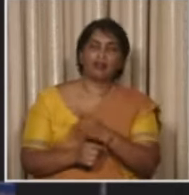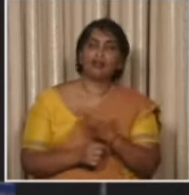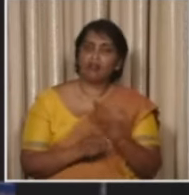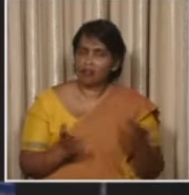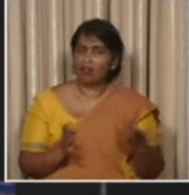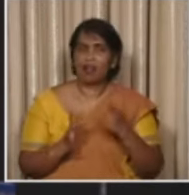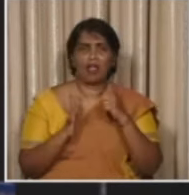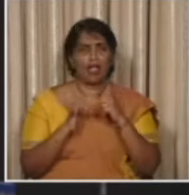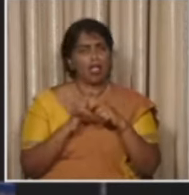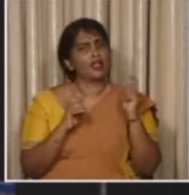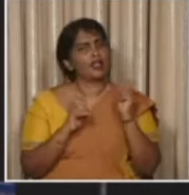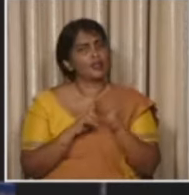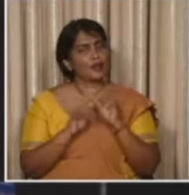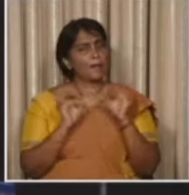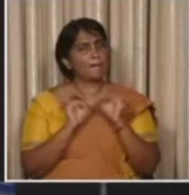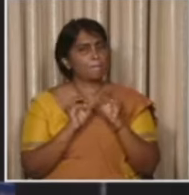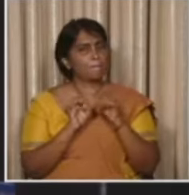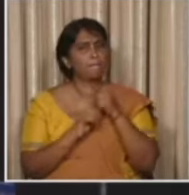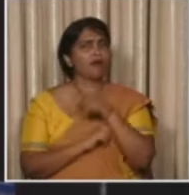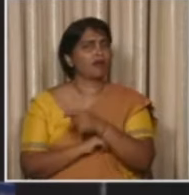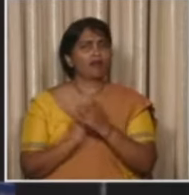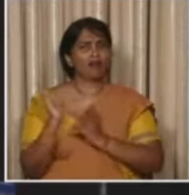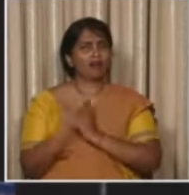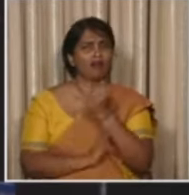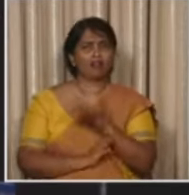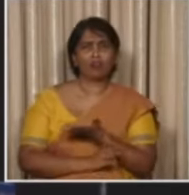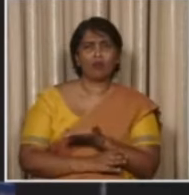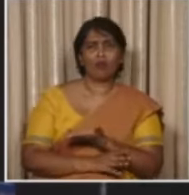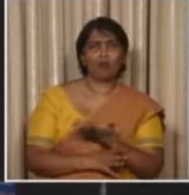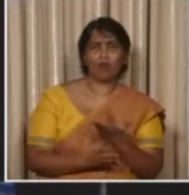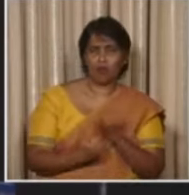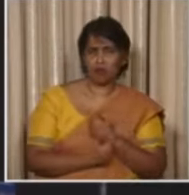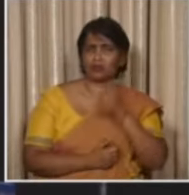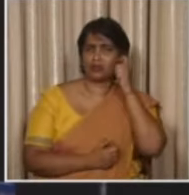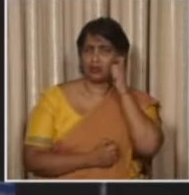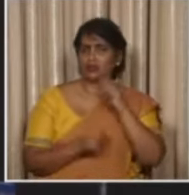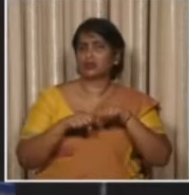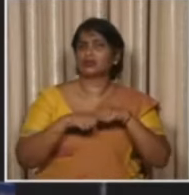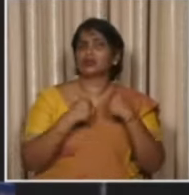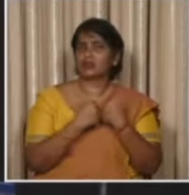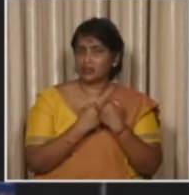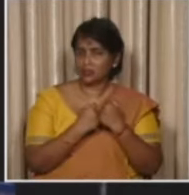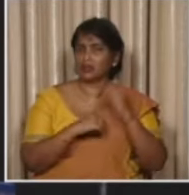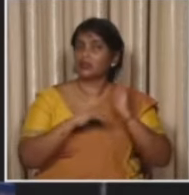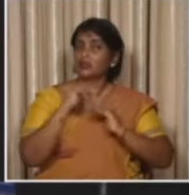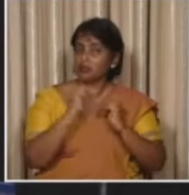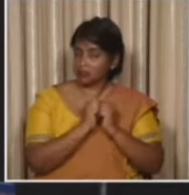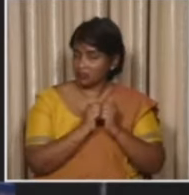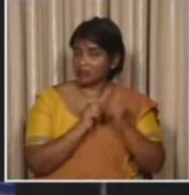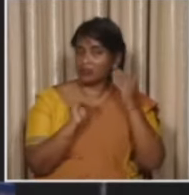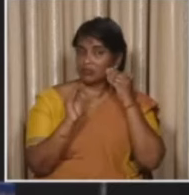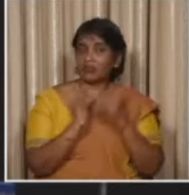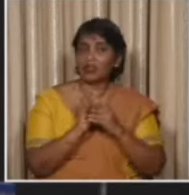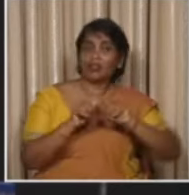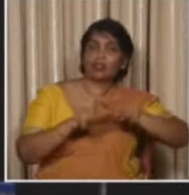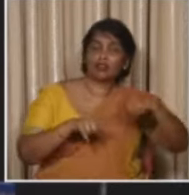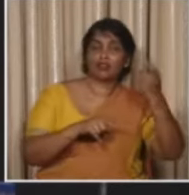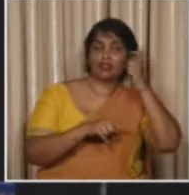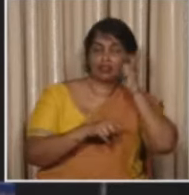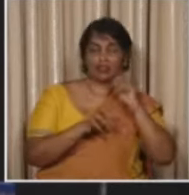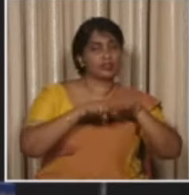IP බණ්ඩාරට මොකද්ද තියෙන උවමනාව? ත්‍රස්ත සංවිධානයක ක්‍රියාදාමයක් තවත්